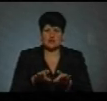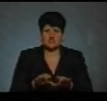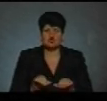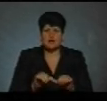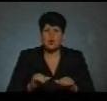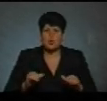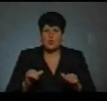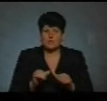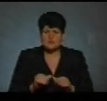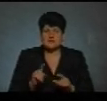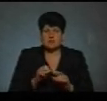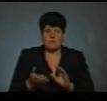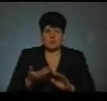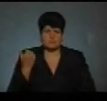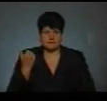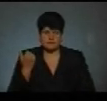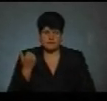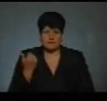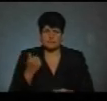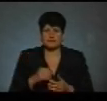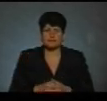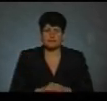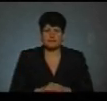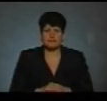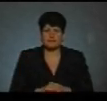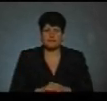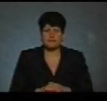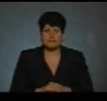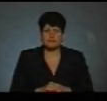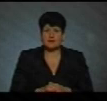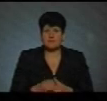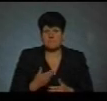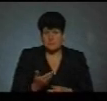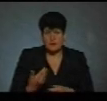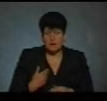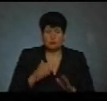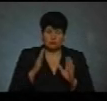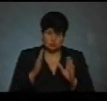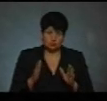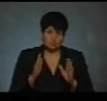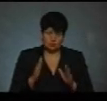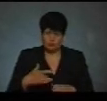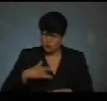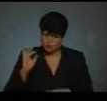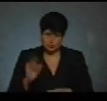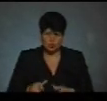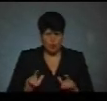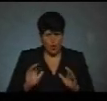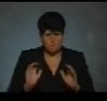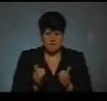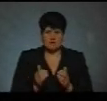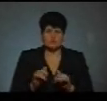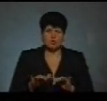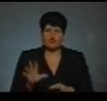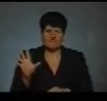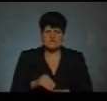про їх зняття не буде винесено. Ми будемо жорстко обмежувати рух всіх